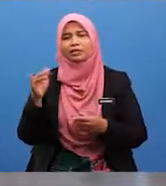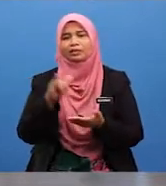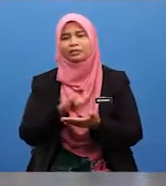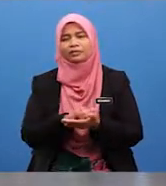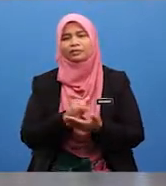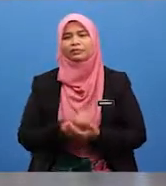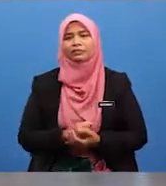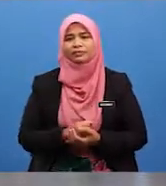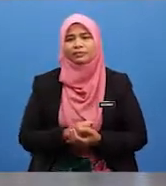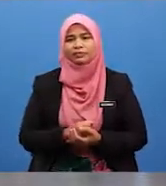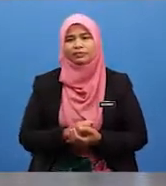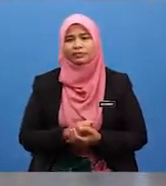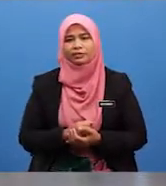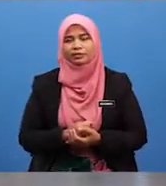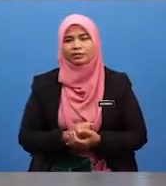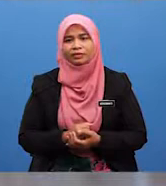Kedahsyatannya,